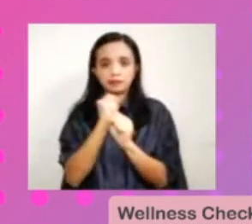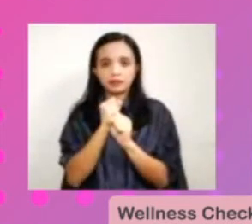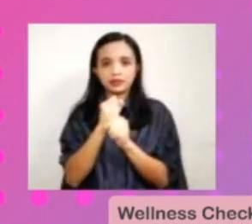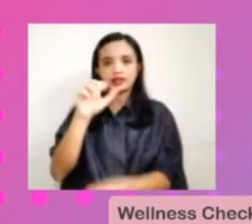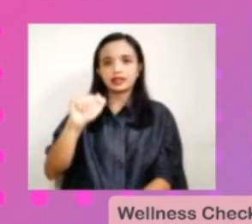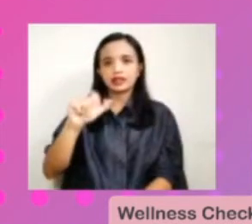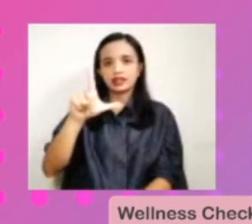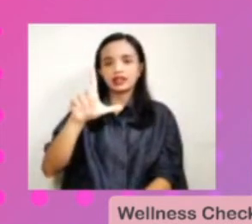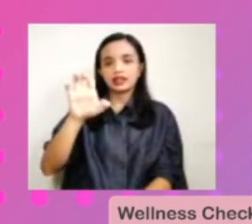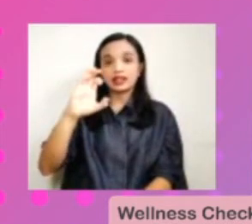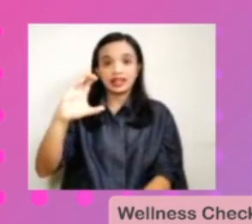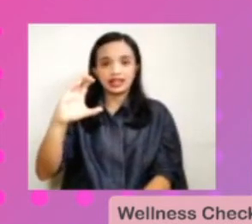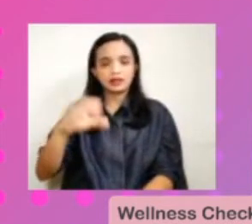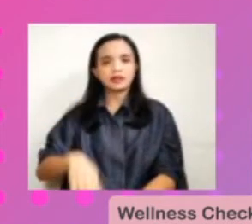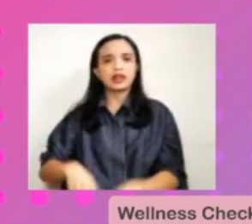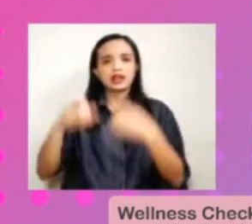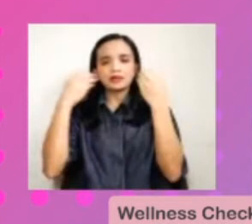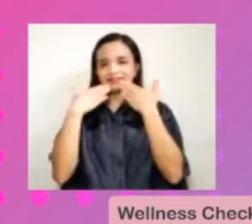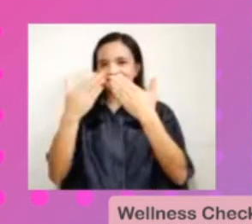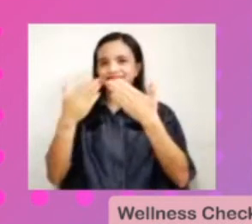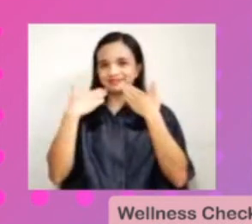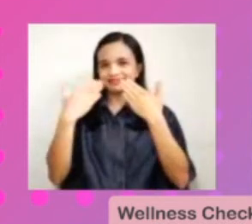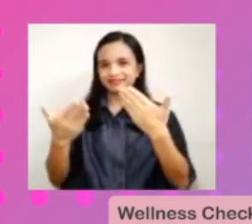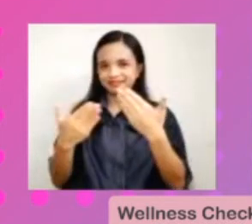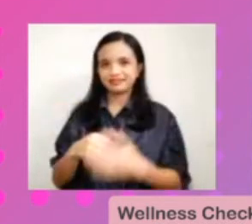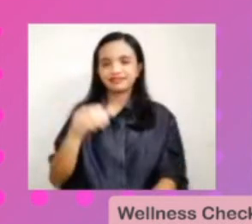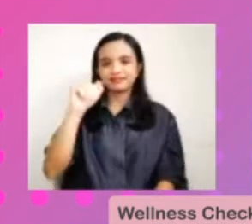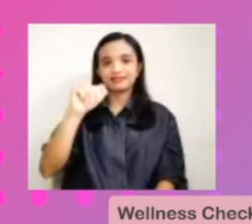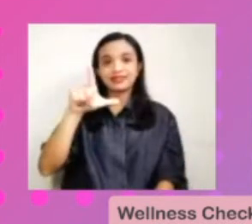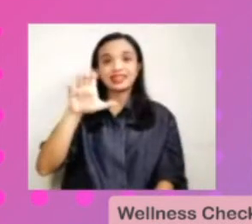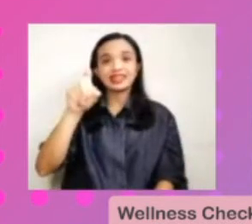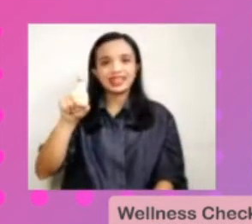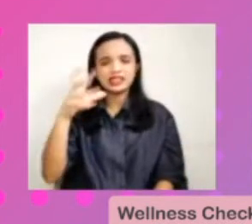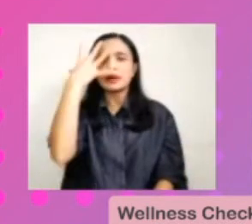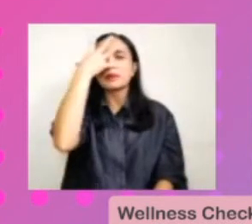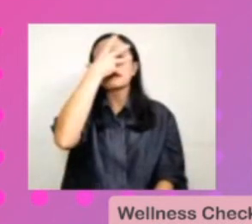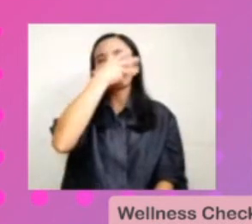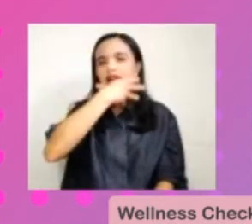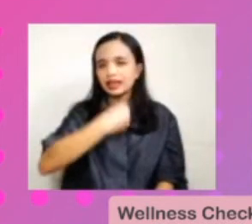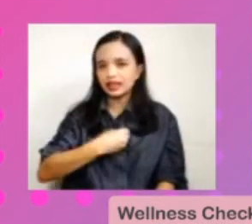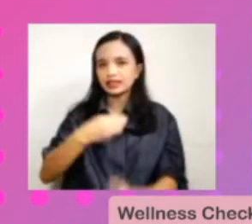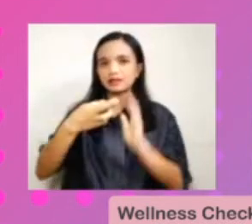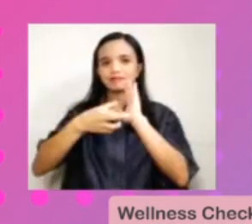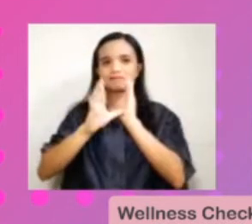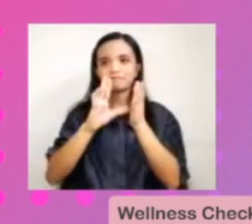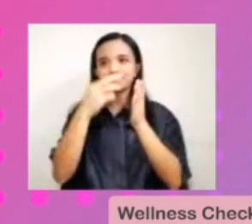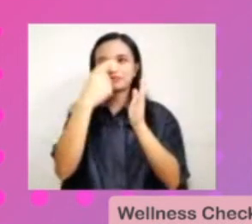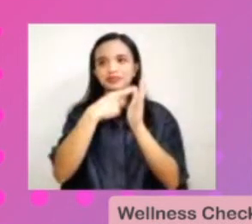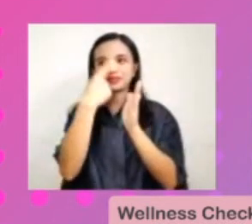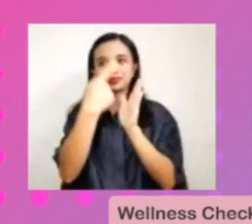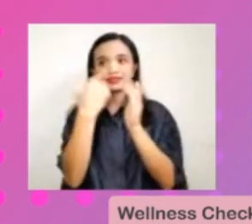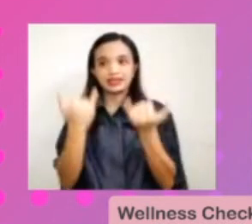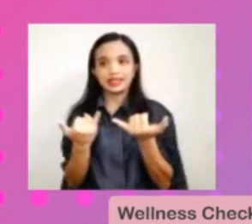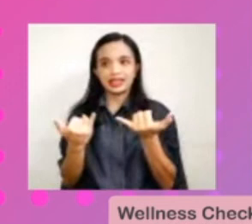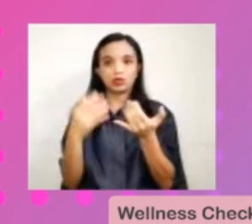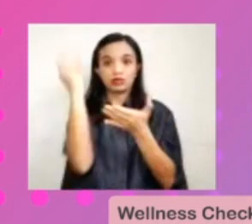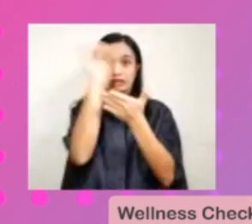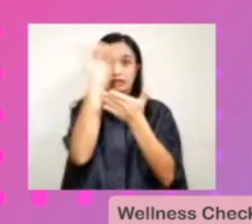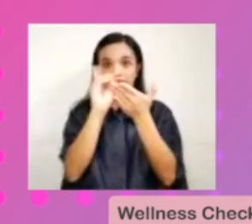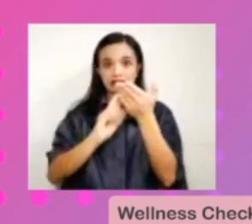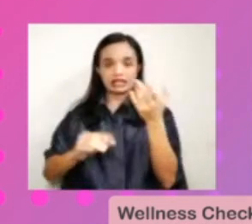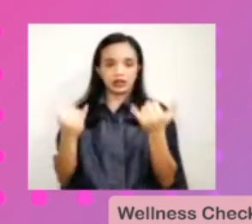Maraming salamat po sa mga nanood last week. And of course, ito pong ating napakagandang recap